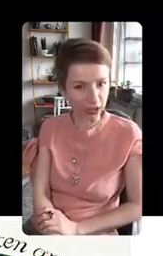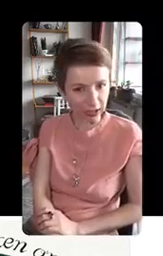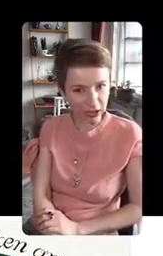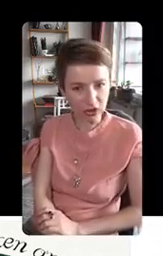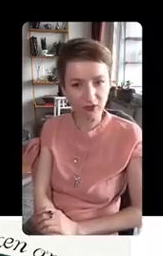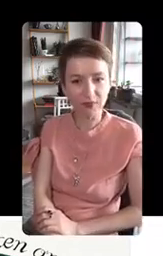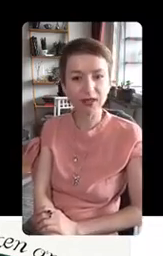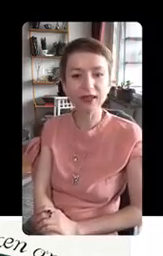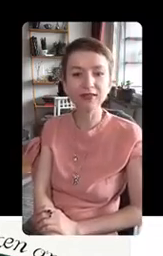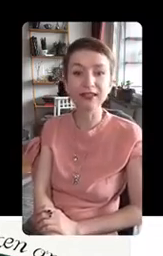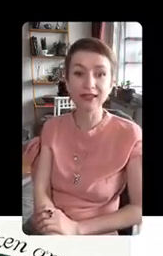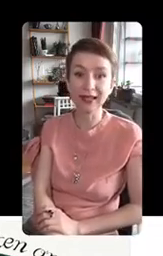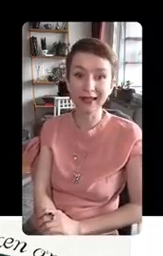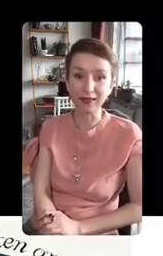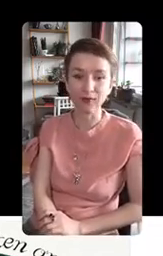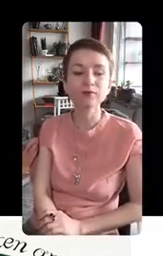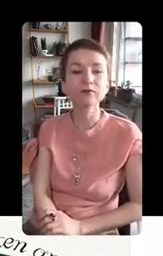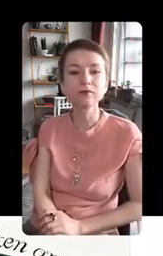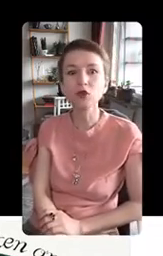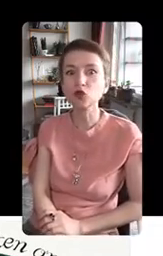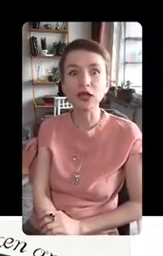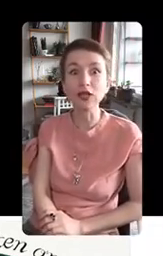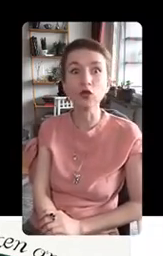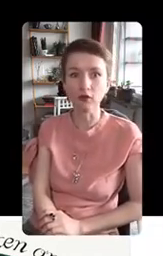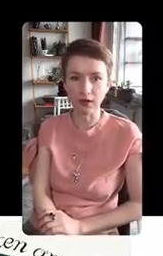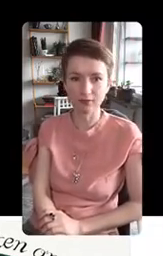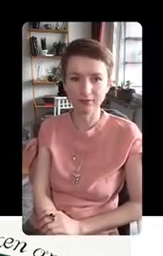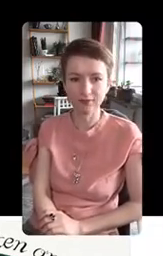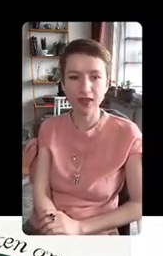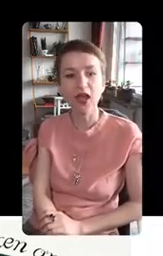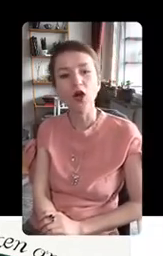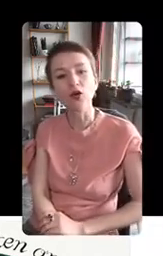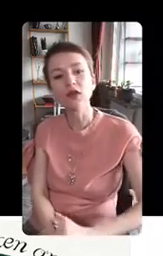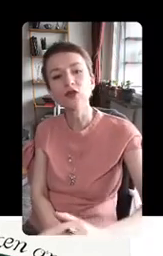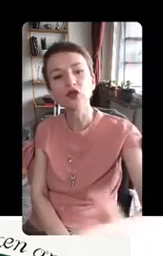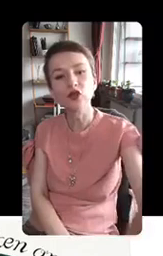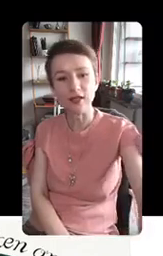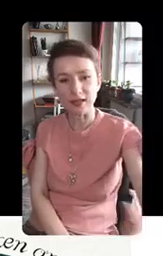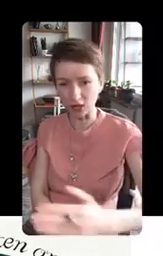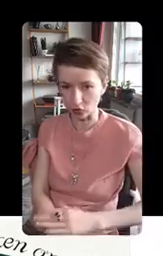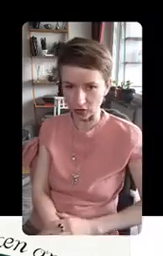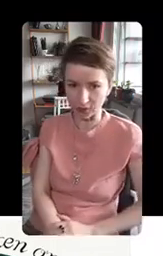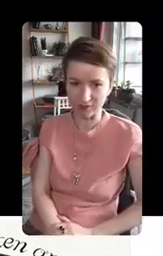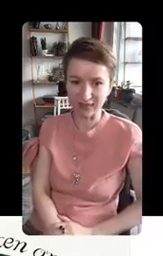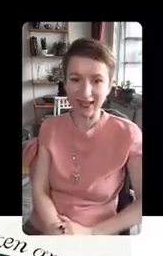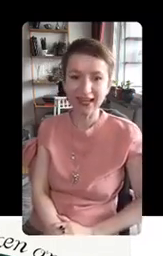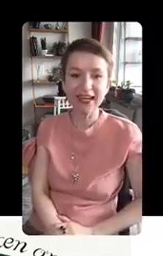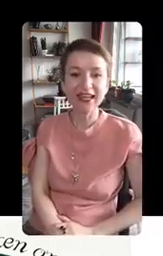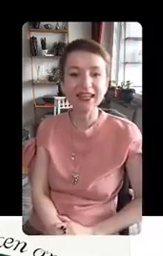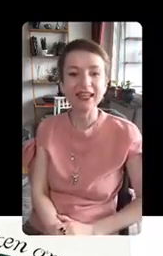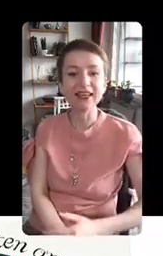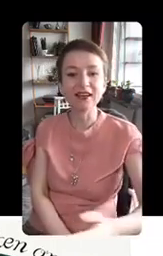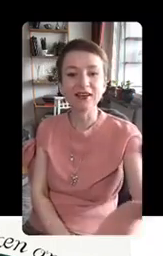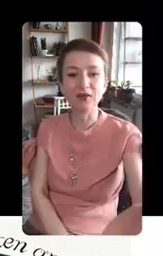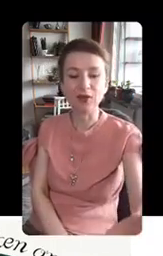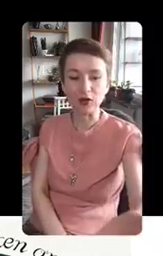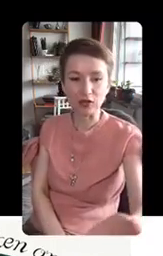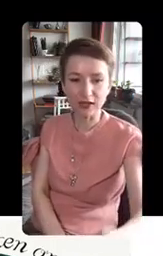— тетушка коричневая, и Тант Гредалин — тетушка лиловая. У них он еще есть дядюшка.